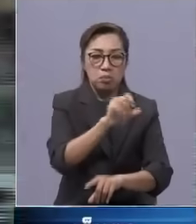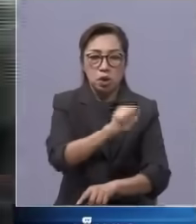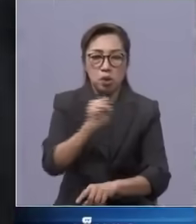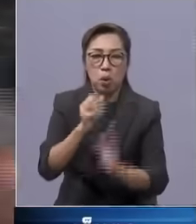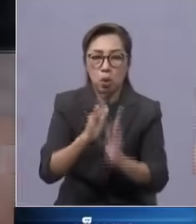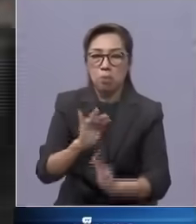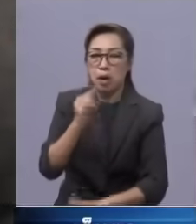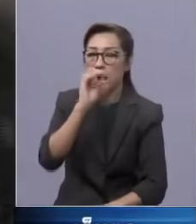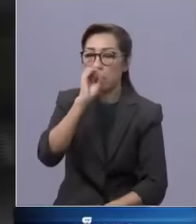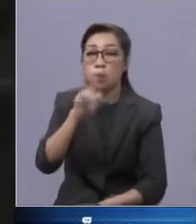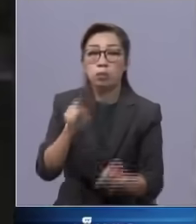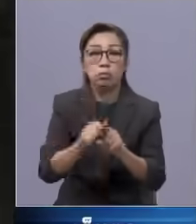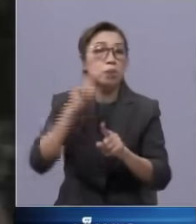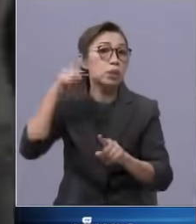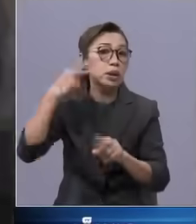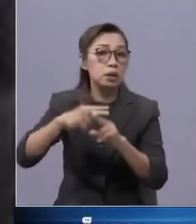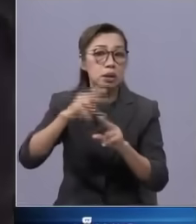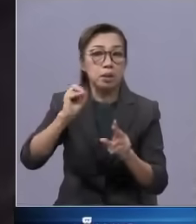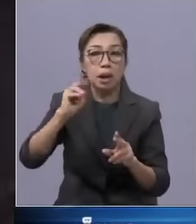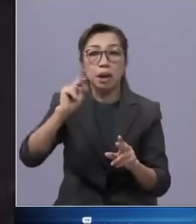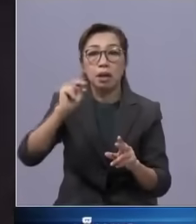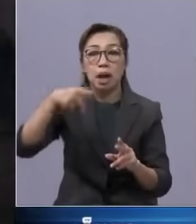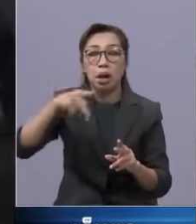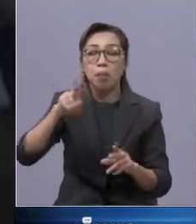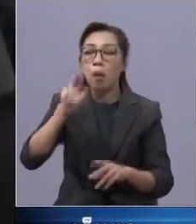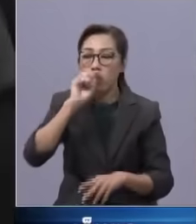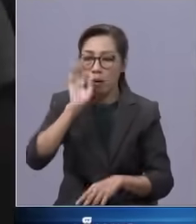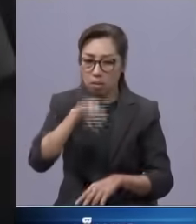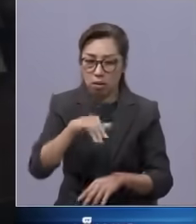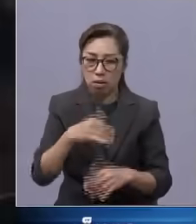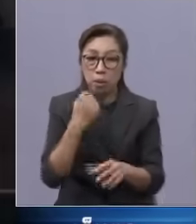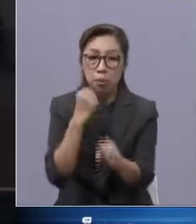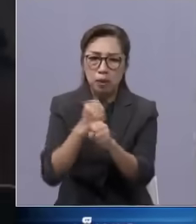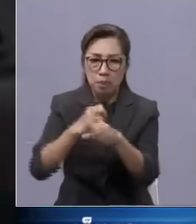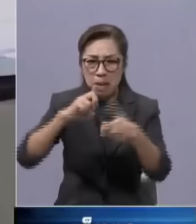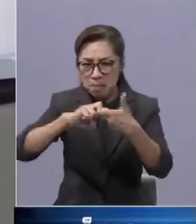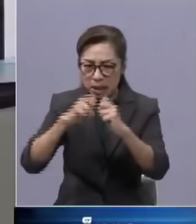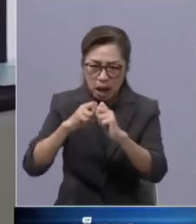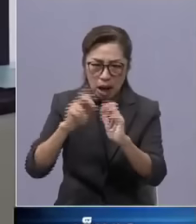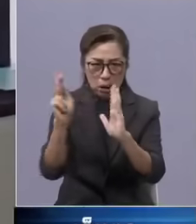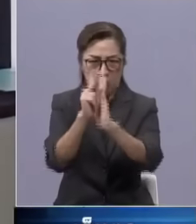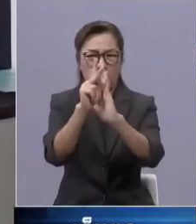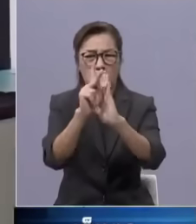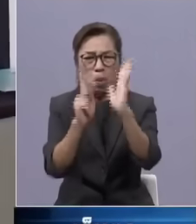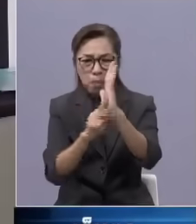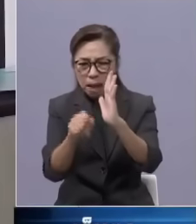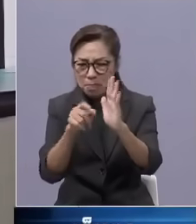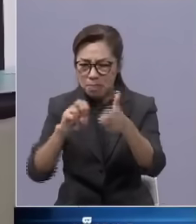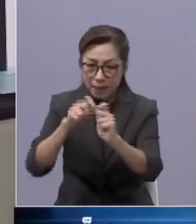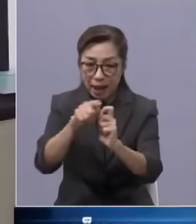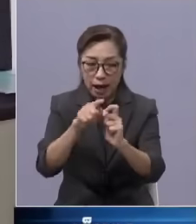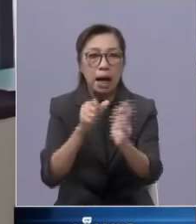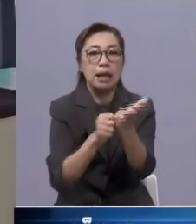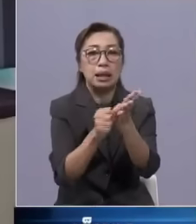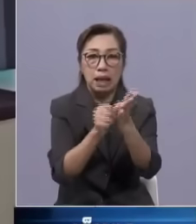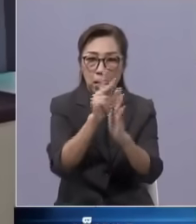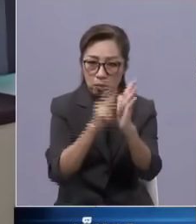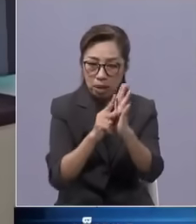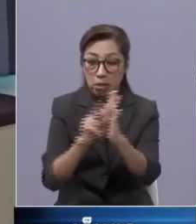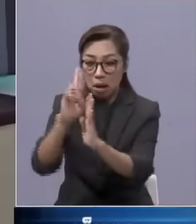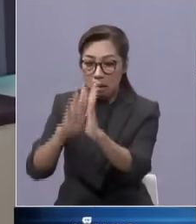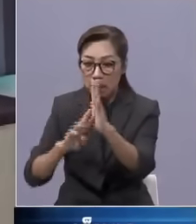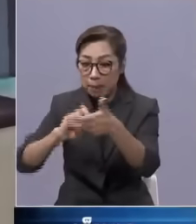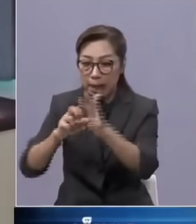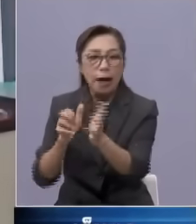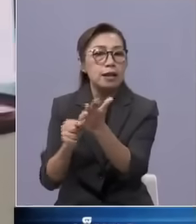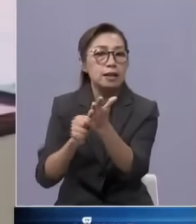เผยอย่างเช่นคุณมะนพรออกมาบอกว่าการทำงานหากติดเงื่อนไขเรื่องกฎหมายให้แก้กฎหมายติดระเบียบให้แก้